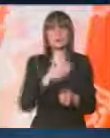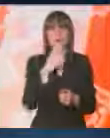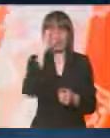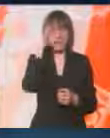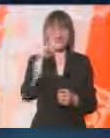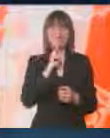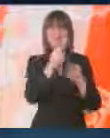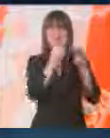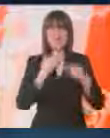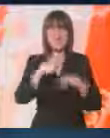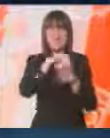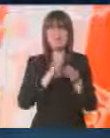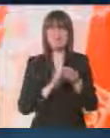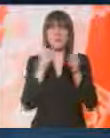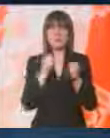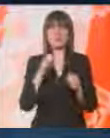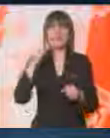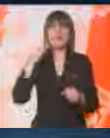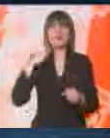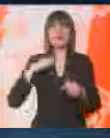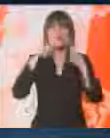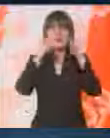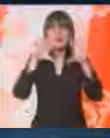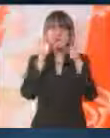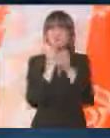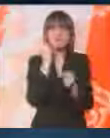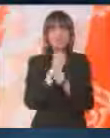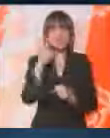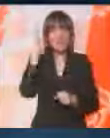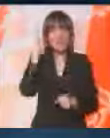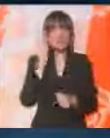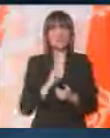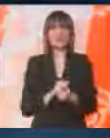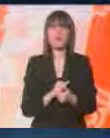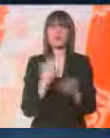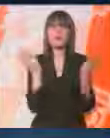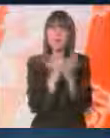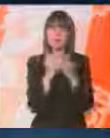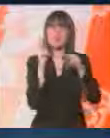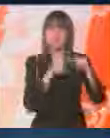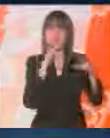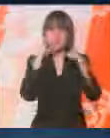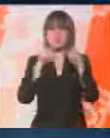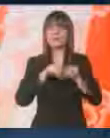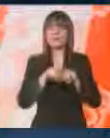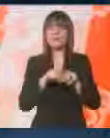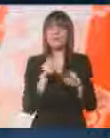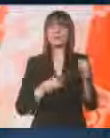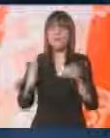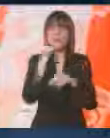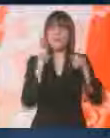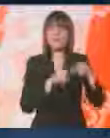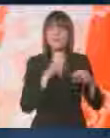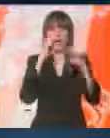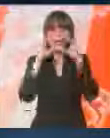koji nam šalju pisma podrške, nadležne institucije svi se prave ludi, pa i novinari ostalih medija, većina ostalih